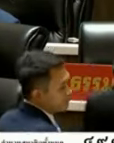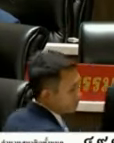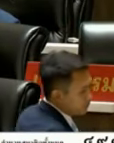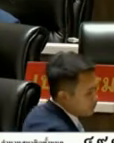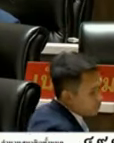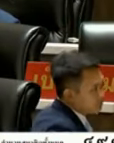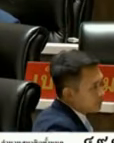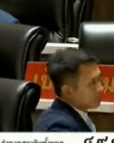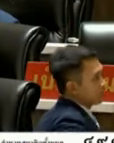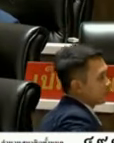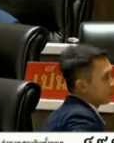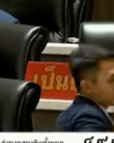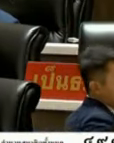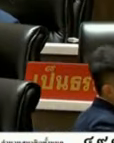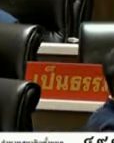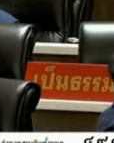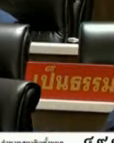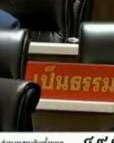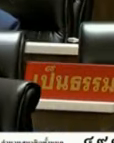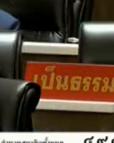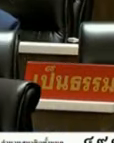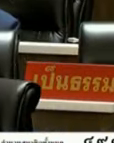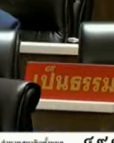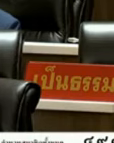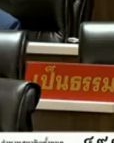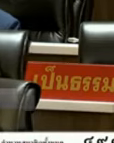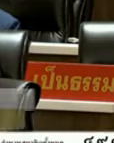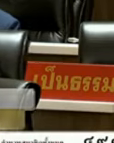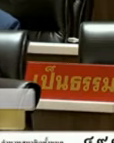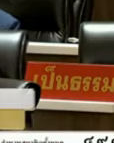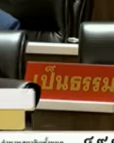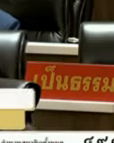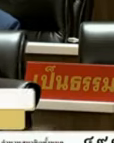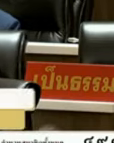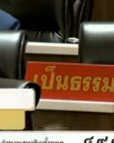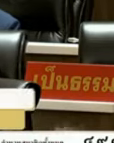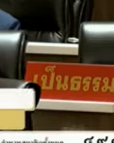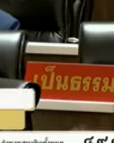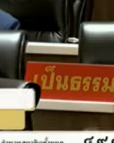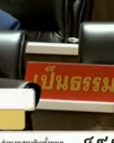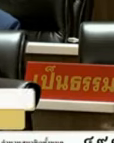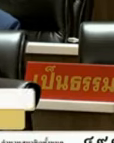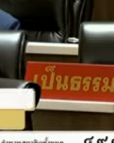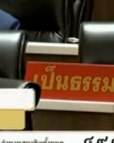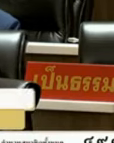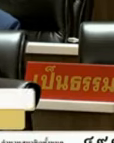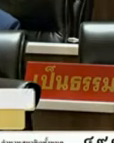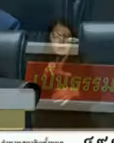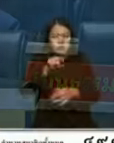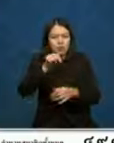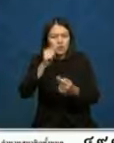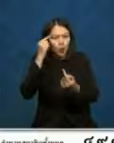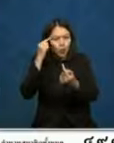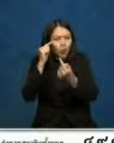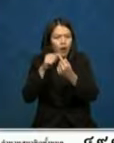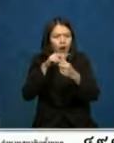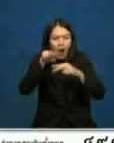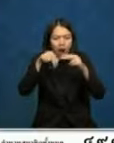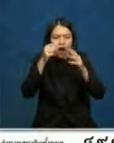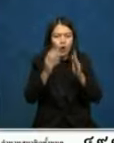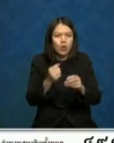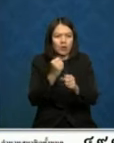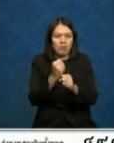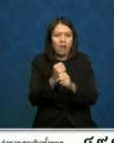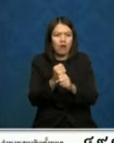ธานแผนเพิ่มยุทธศาสตร์การจัดหาแรงงานต่างด้าวและการค้ามนุษย์ 7.3.1 เนี่ยวัตถุประสงค์ก็เพื่อจัดหาแรงงานต่